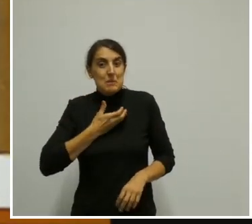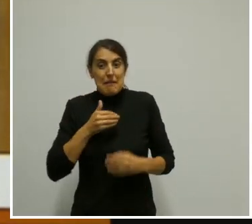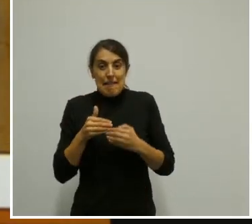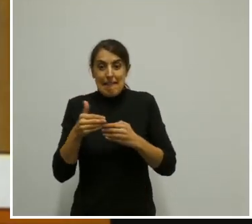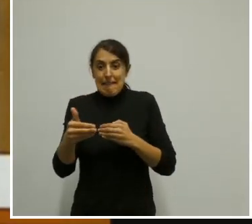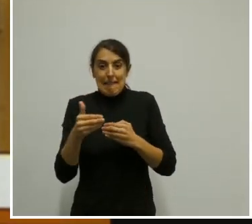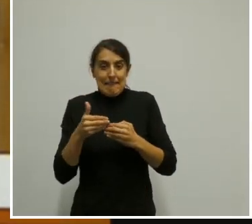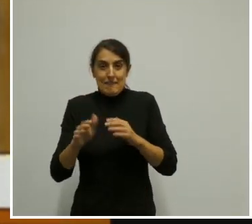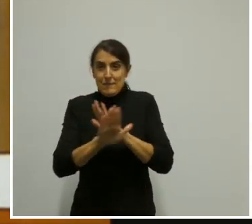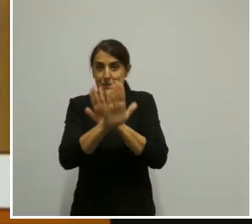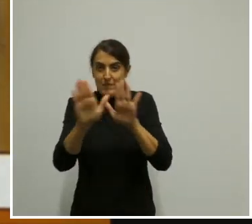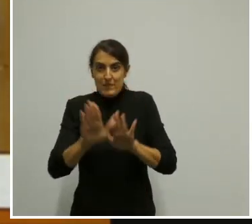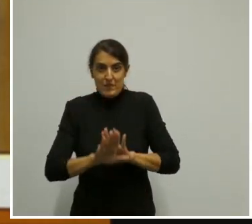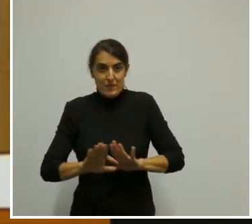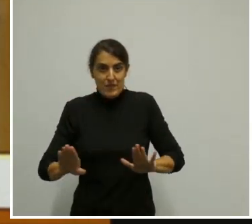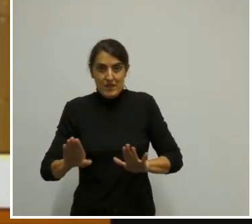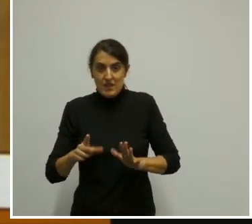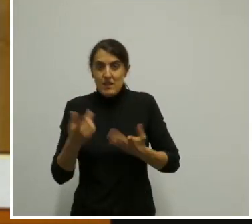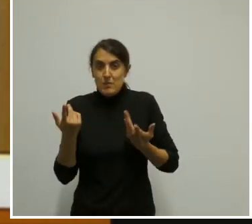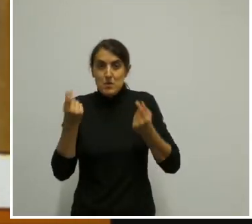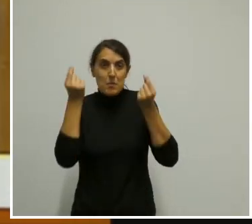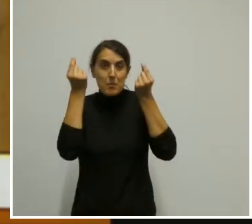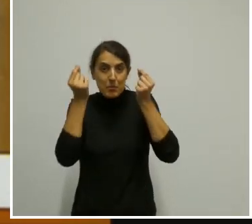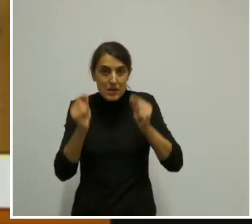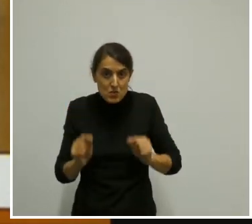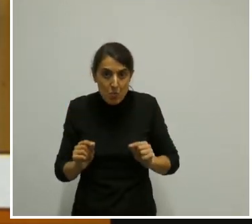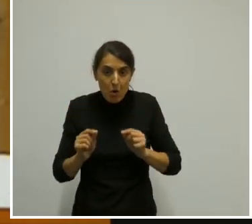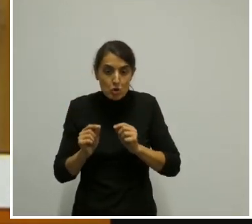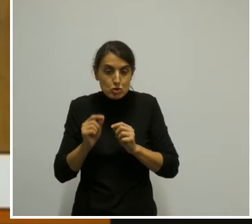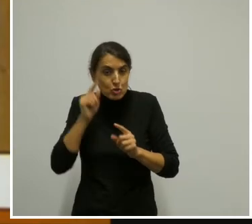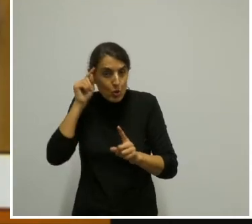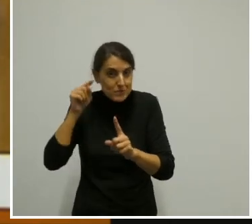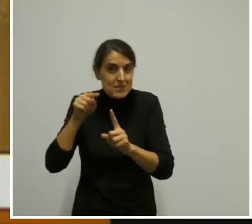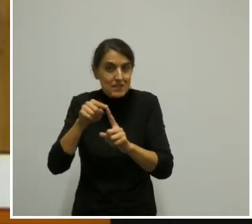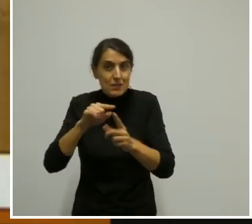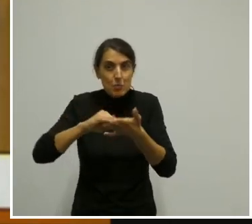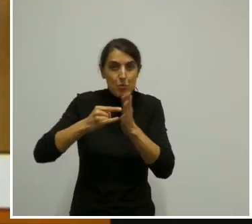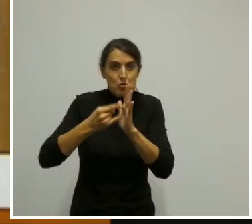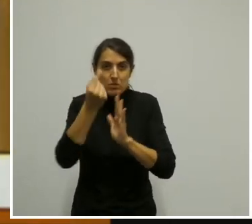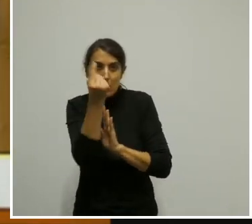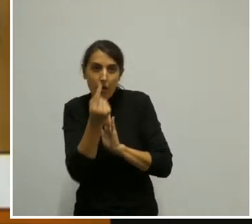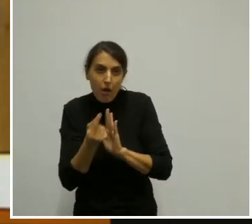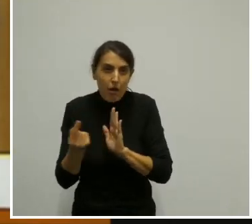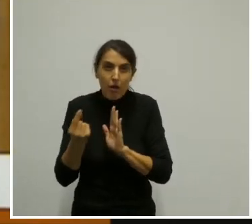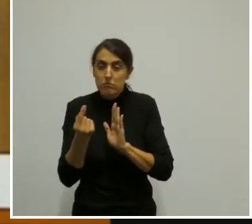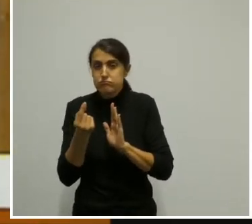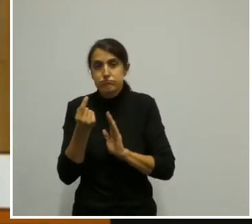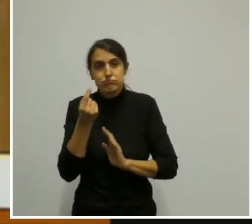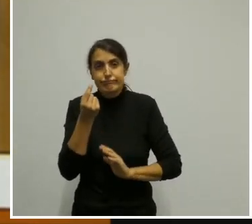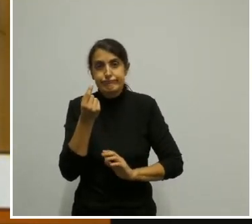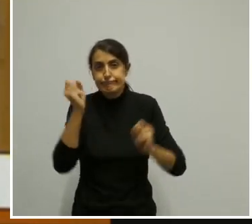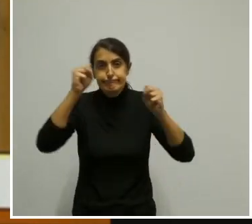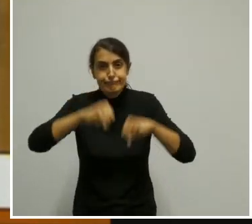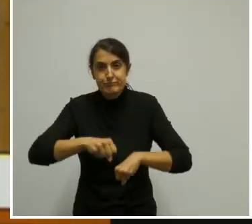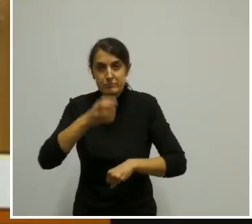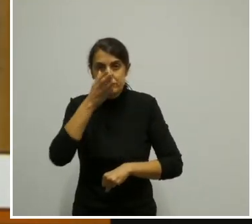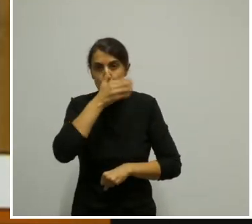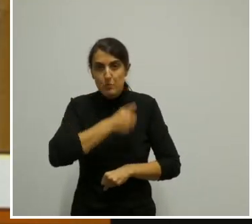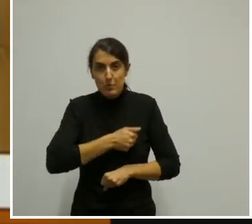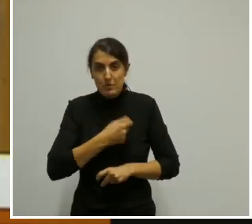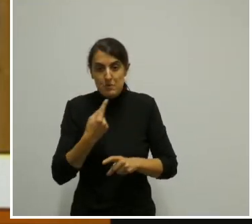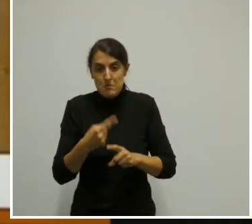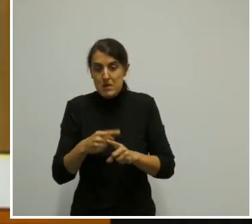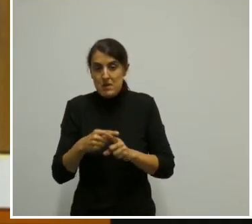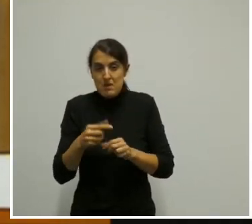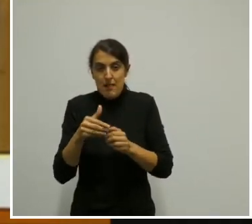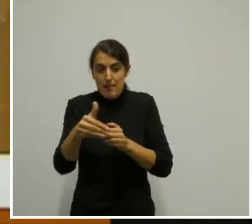garantitzar en cap cas pressupost per tant dissenyar els projectes com per fer-los, ja que estem en un moment